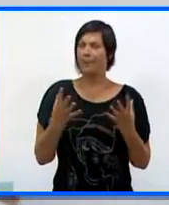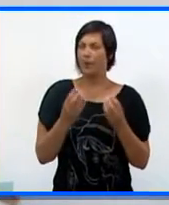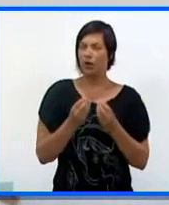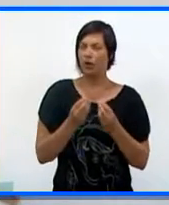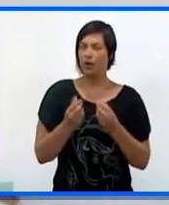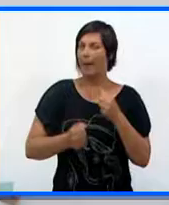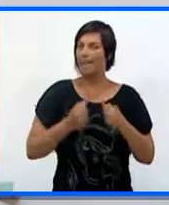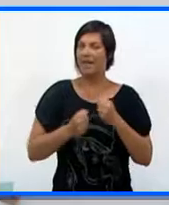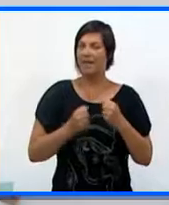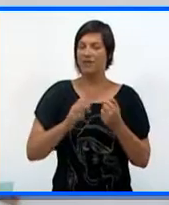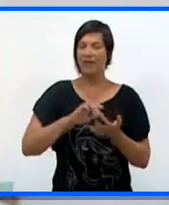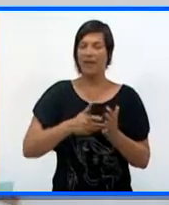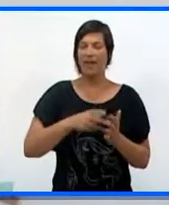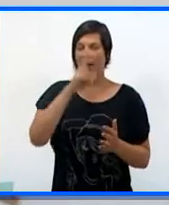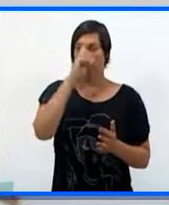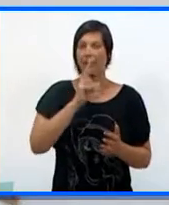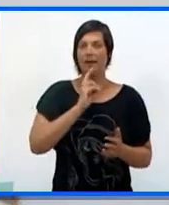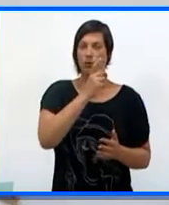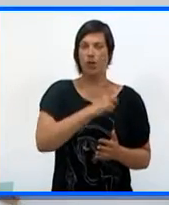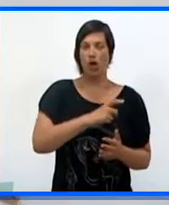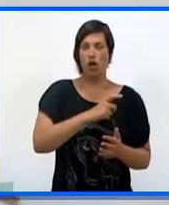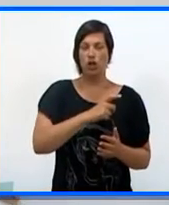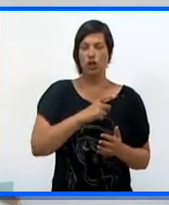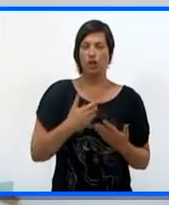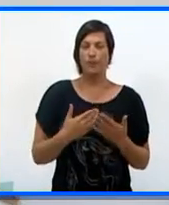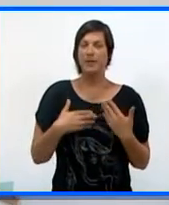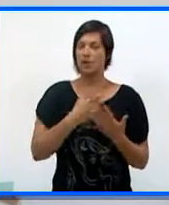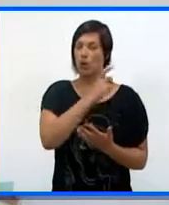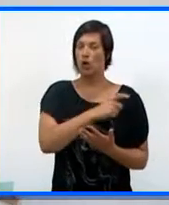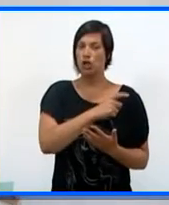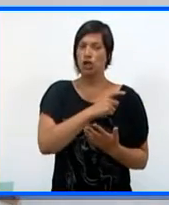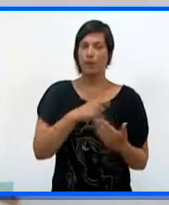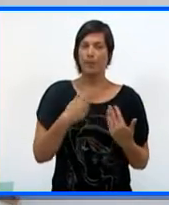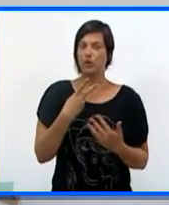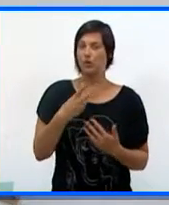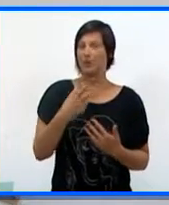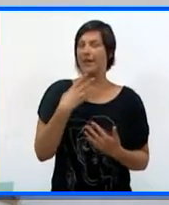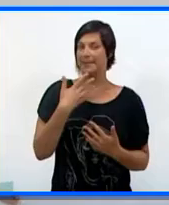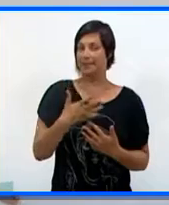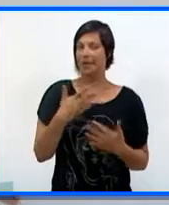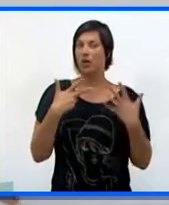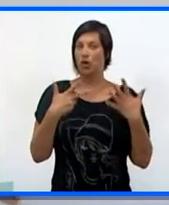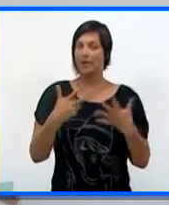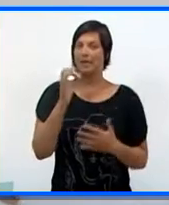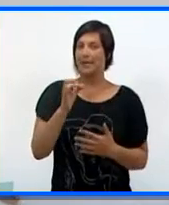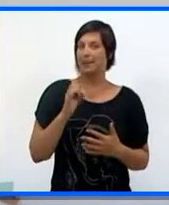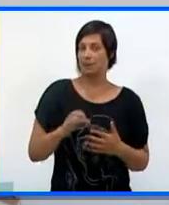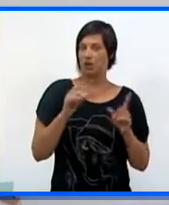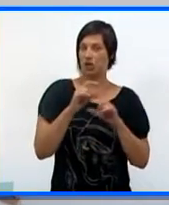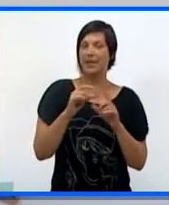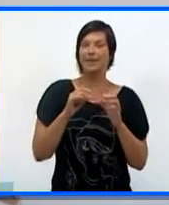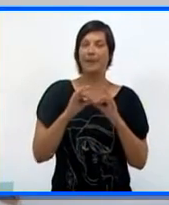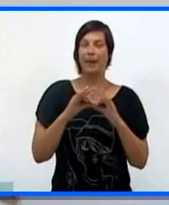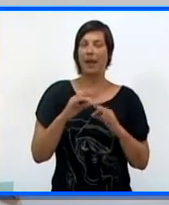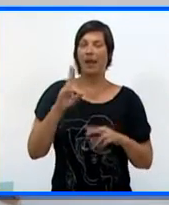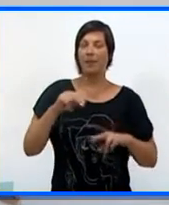mnogo toga, prevozi se, a nagluhe osobe su one osobe koje su od 25 do 80% decibela,